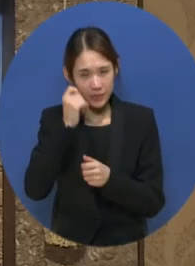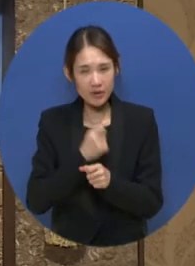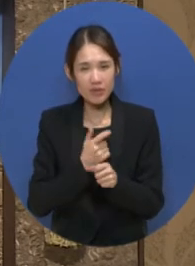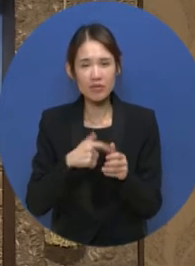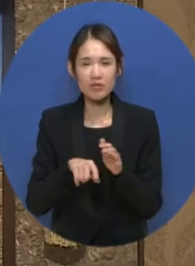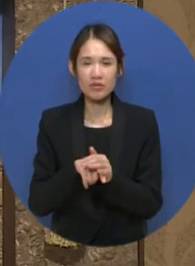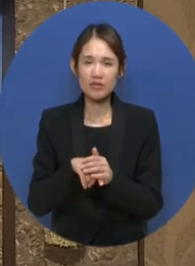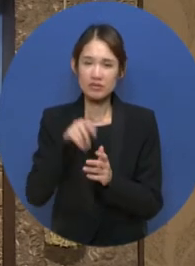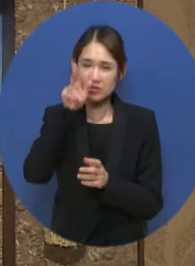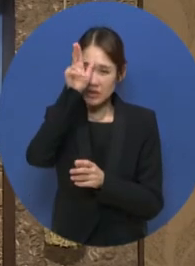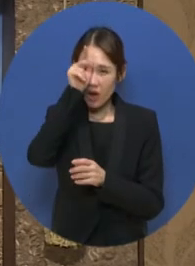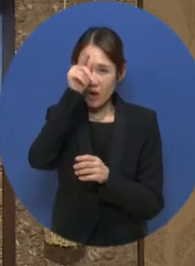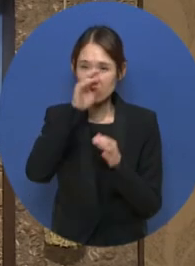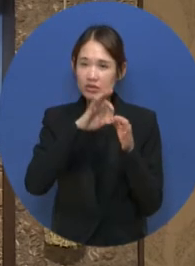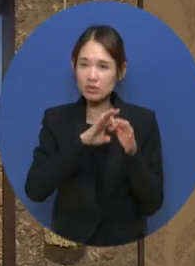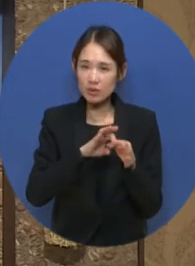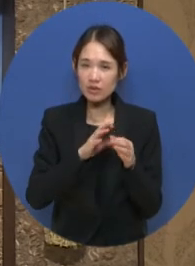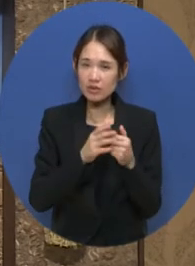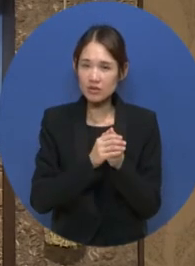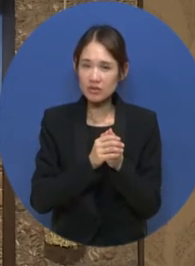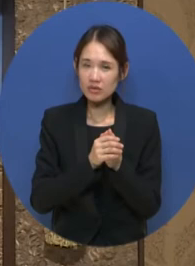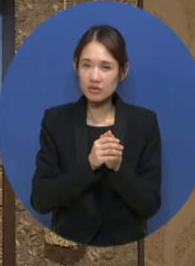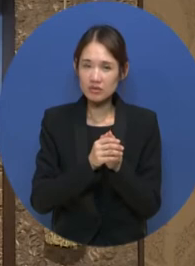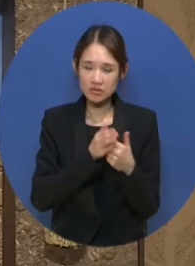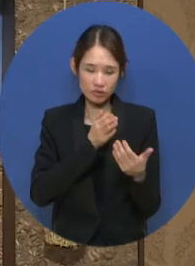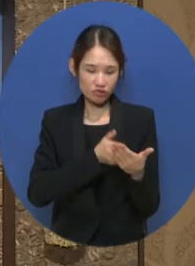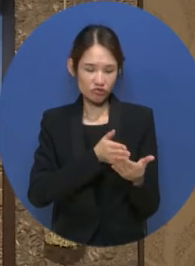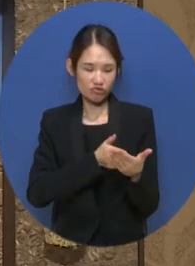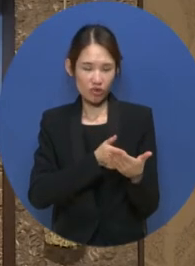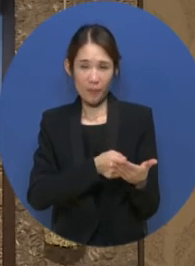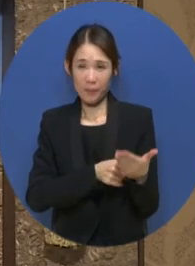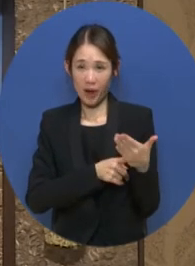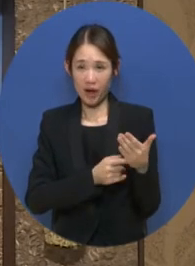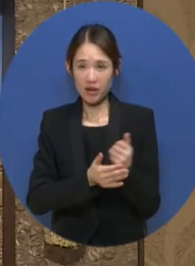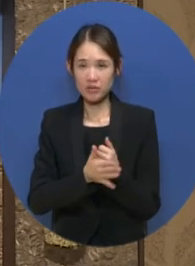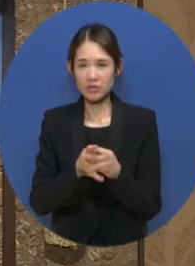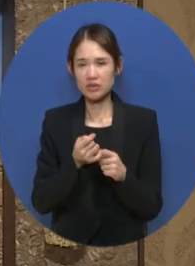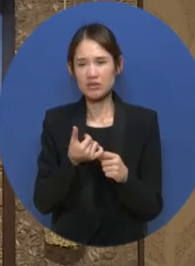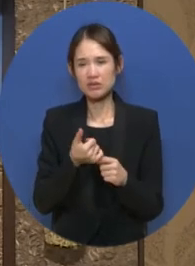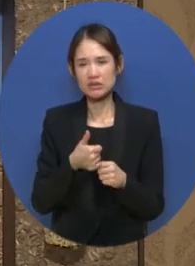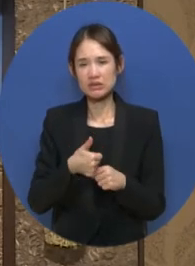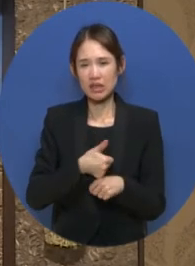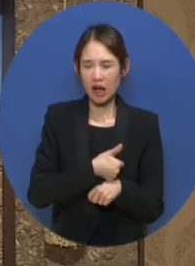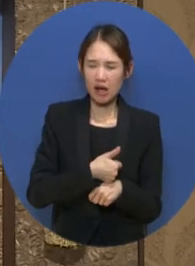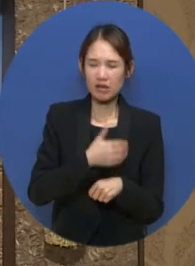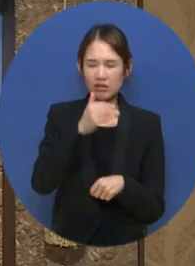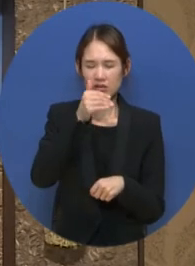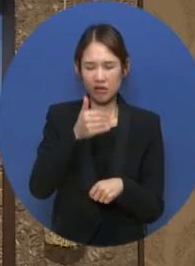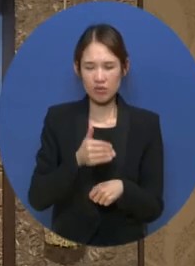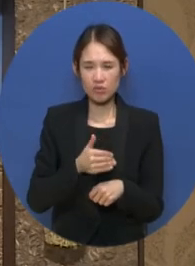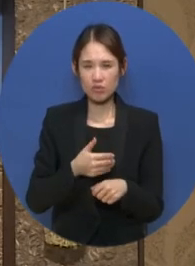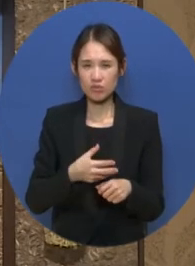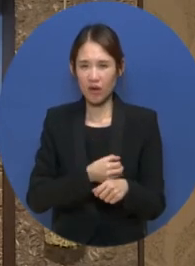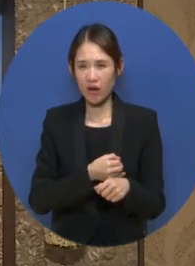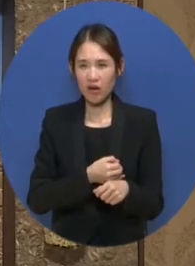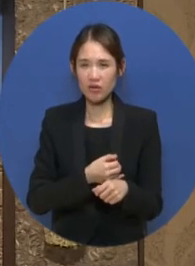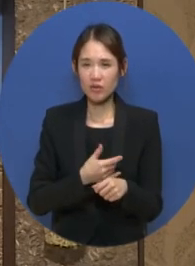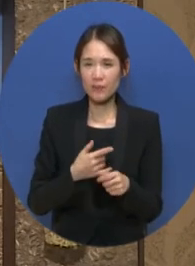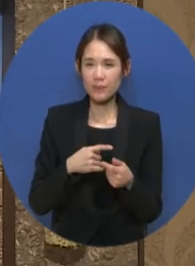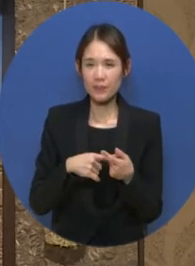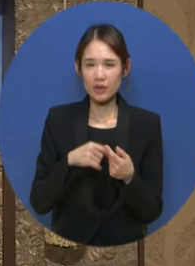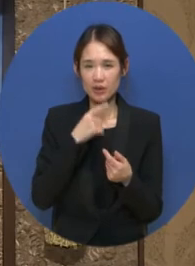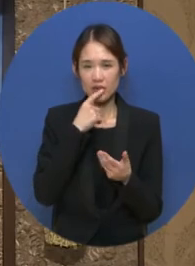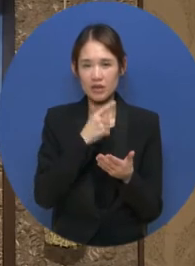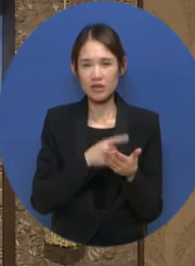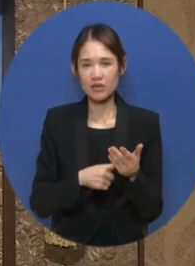이제 경찰을 통해서 이제 이렇게 이제 기사화 되면서 되게 상당히 좀 자극적인 이 이제 내용들이 좀 도출 되면서